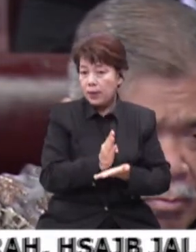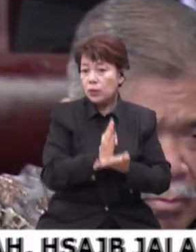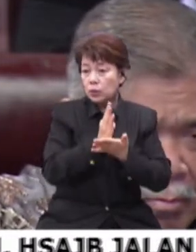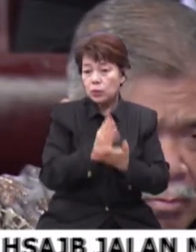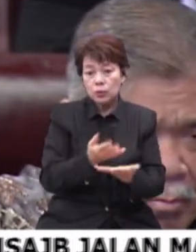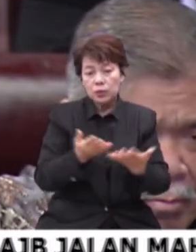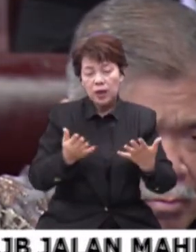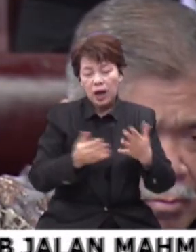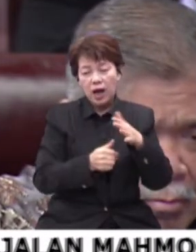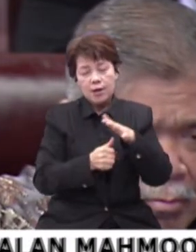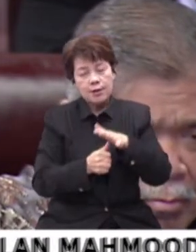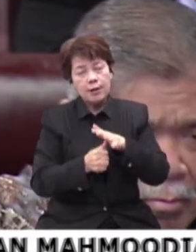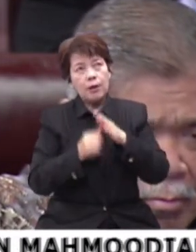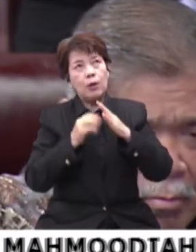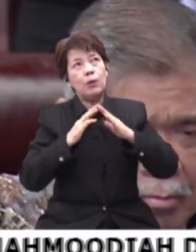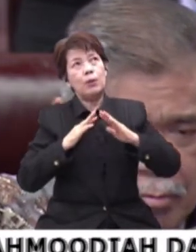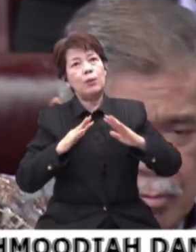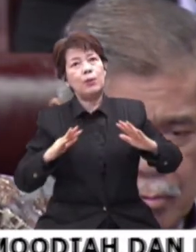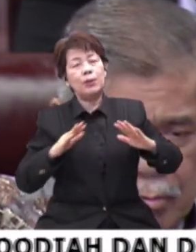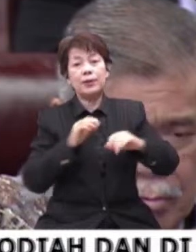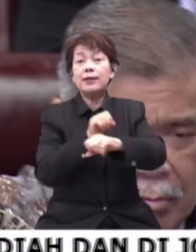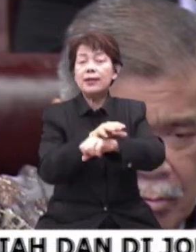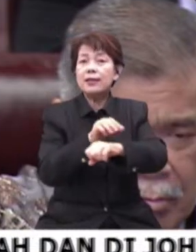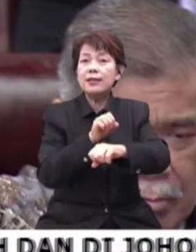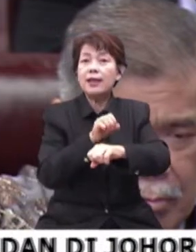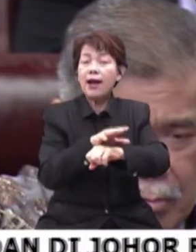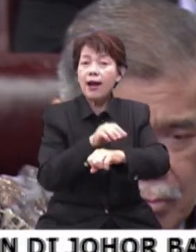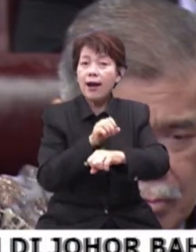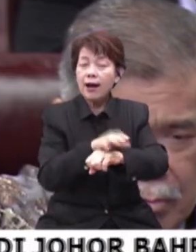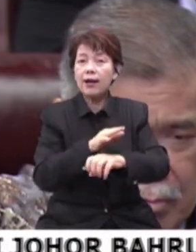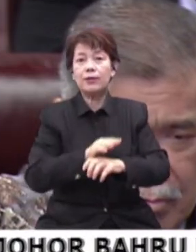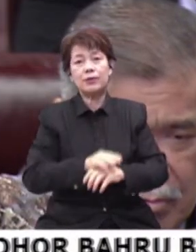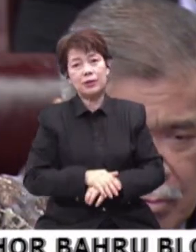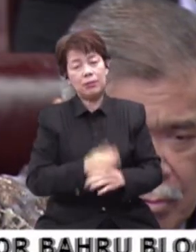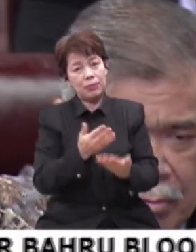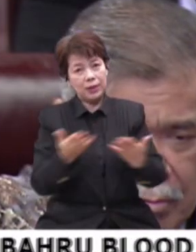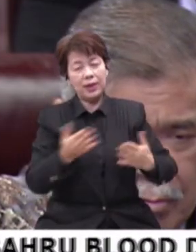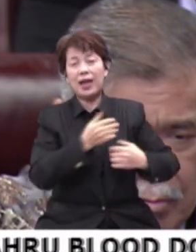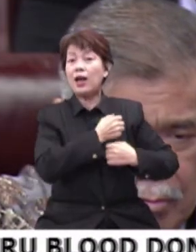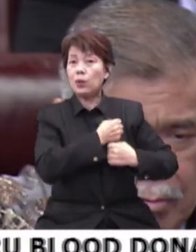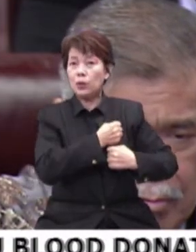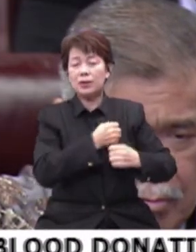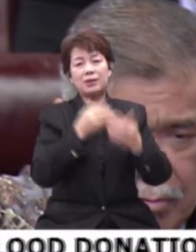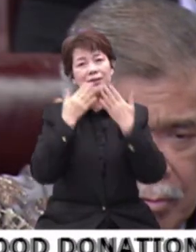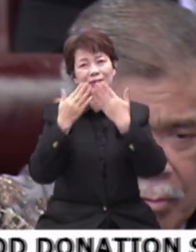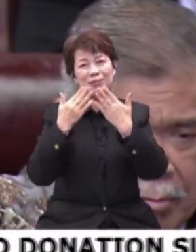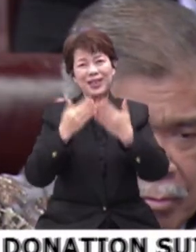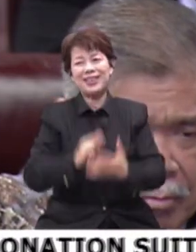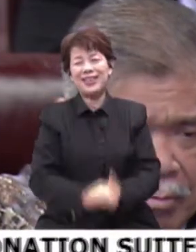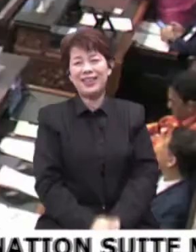tekanan dan memberikan nasihat kepada anggota kasih